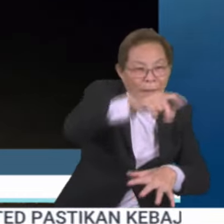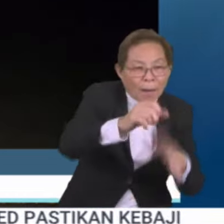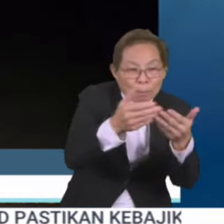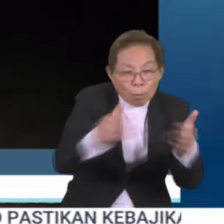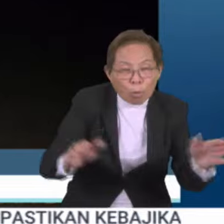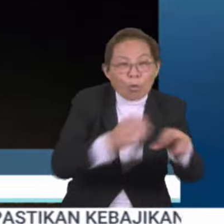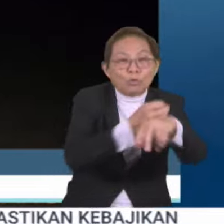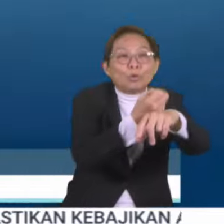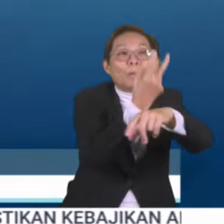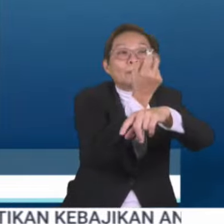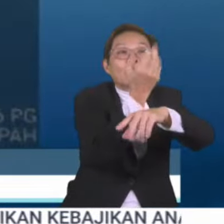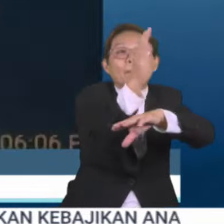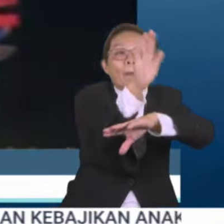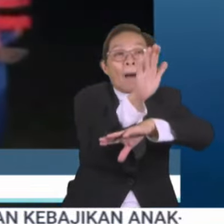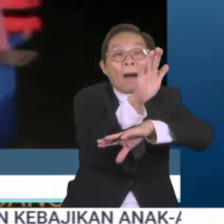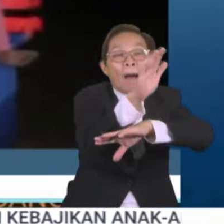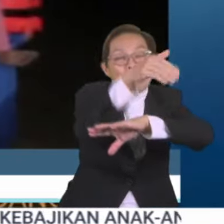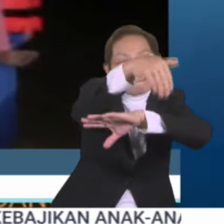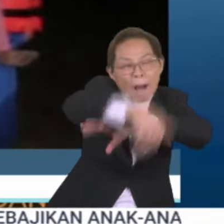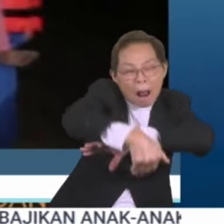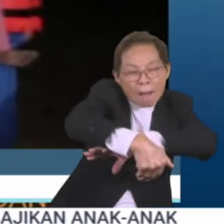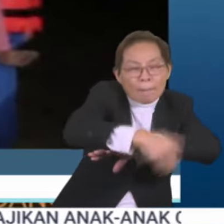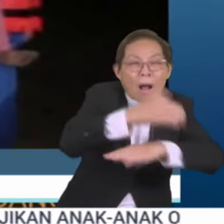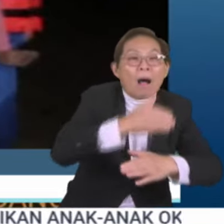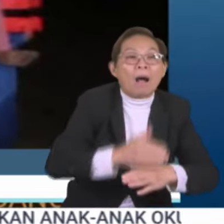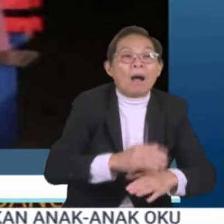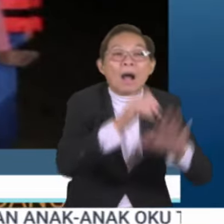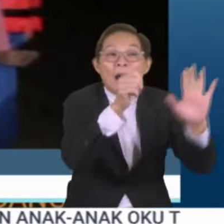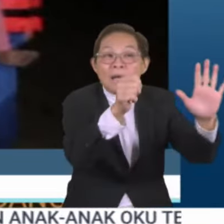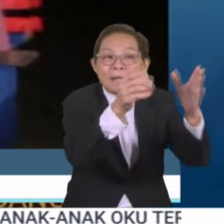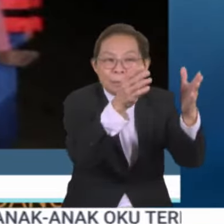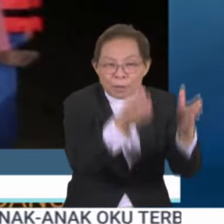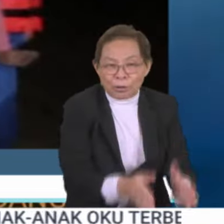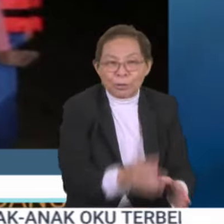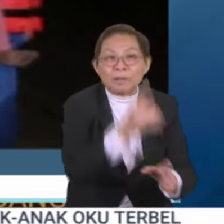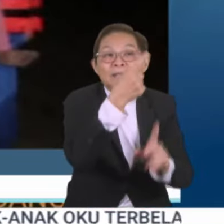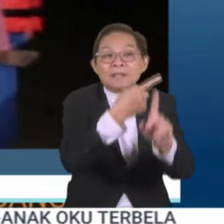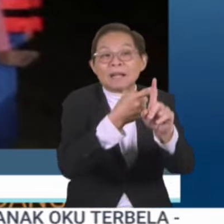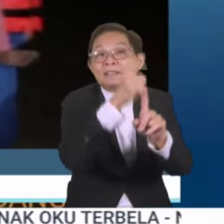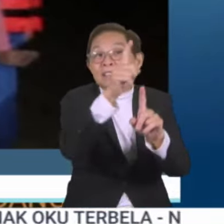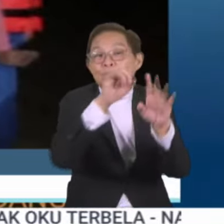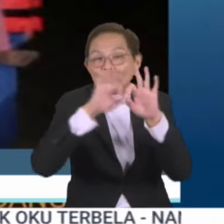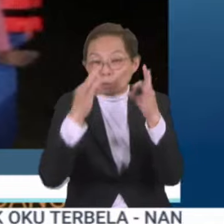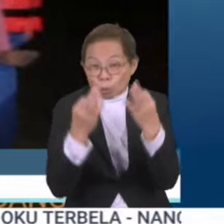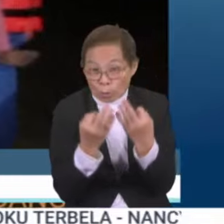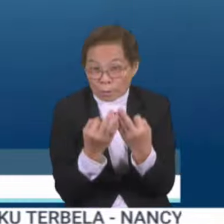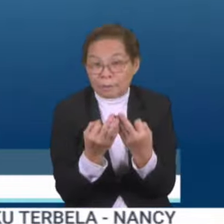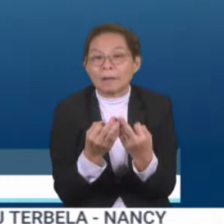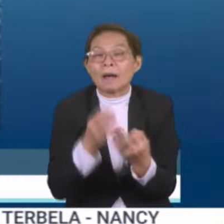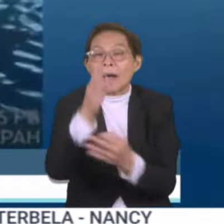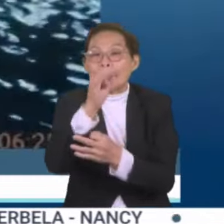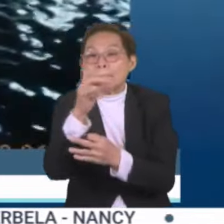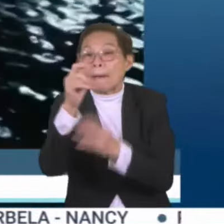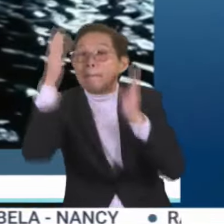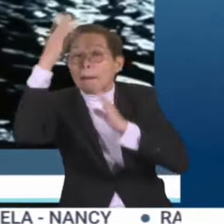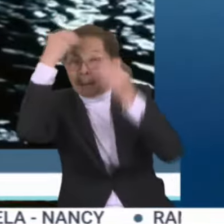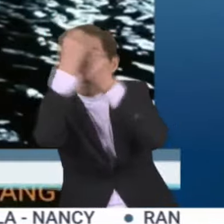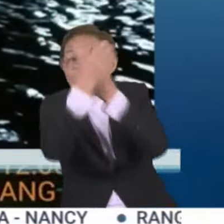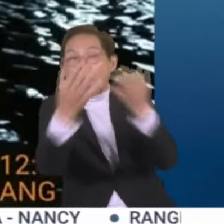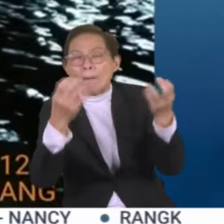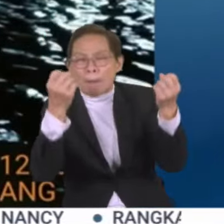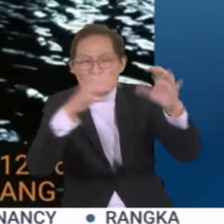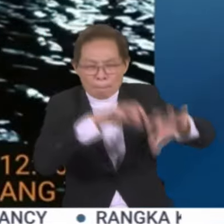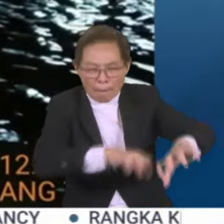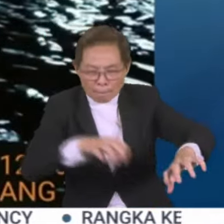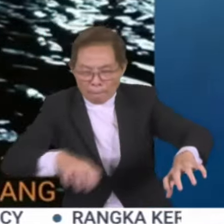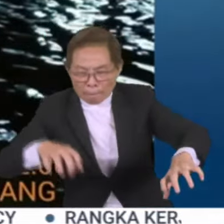sejak 12 tengah malam tadi menetapkan 6 individu daripada satu keluarga. Dalam pada itu, Met Malaysia memaklumkan kebanyakan